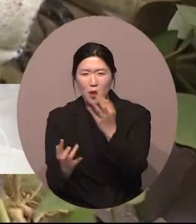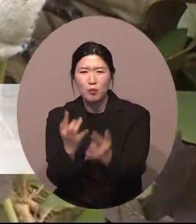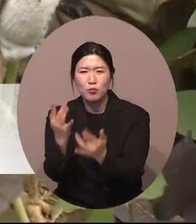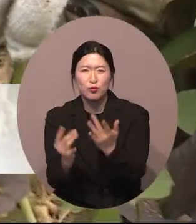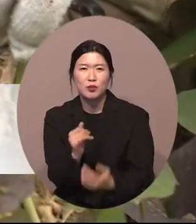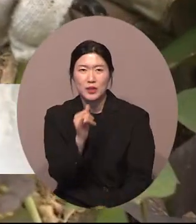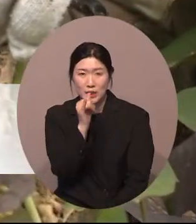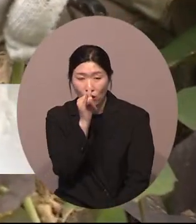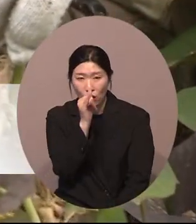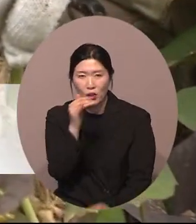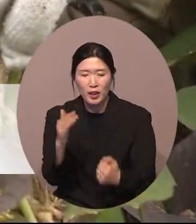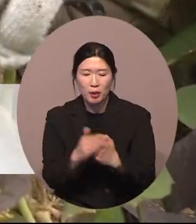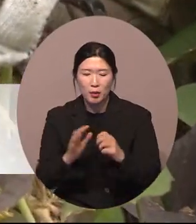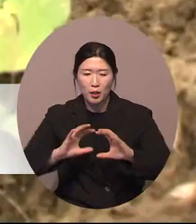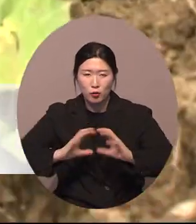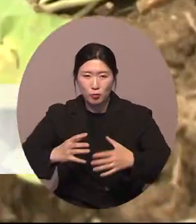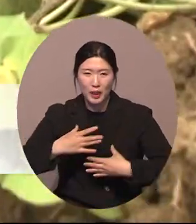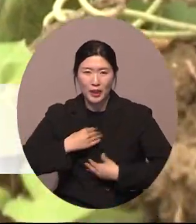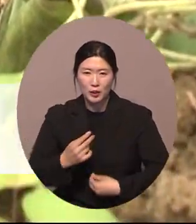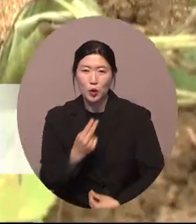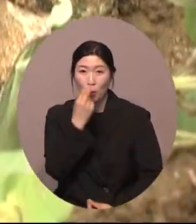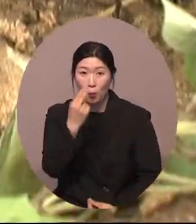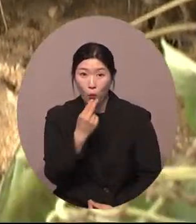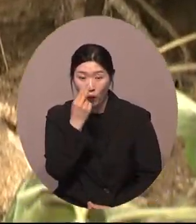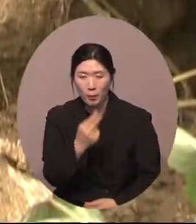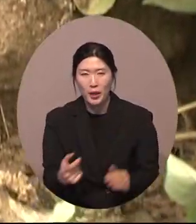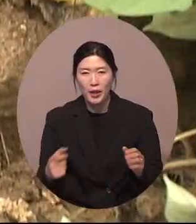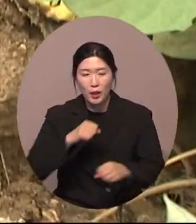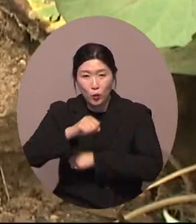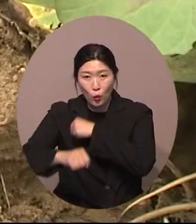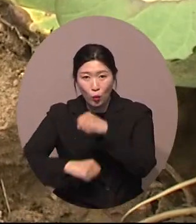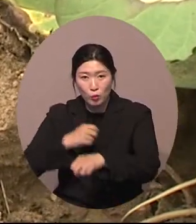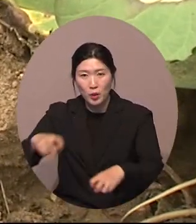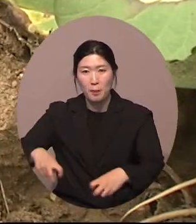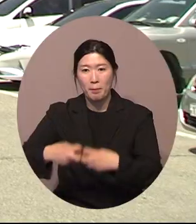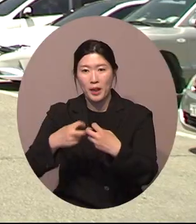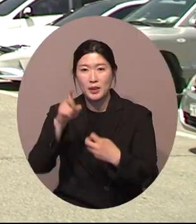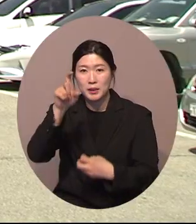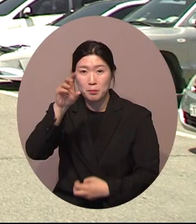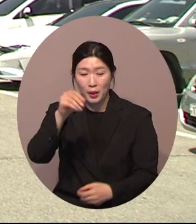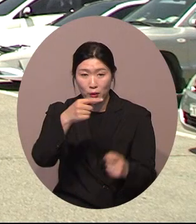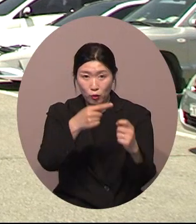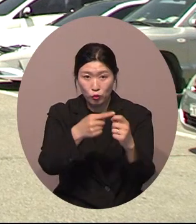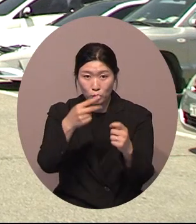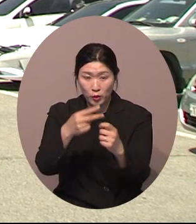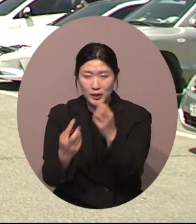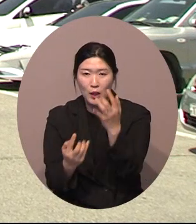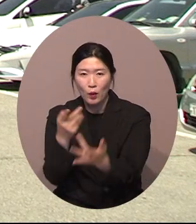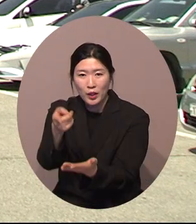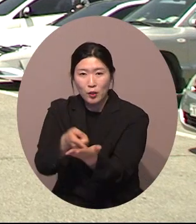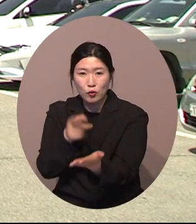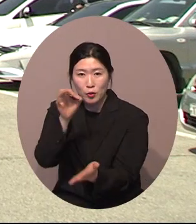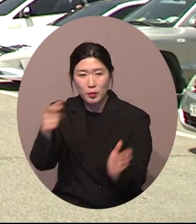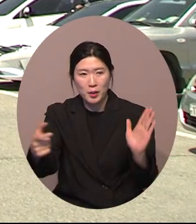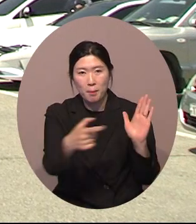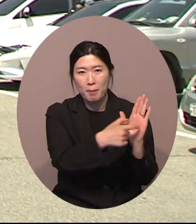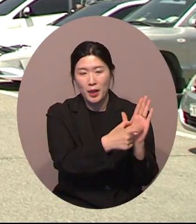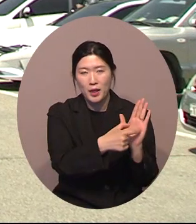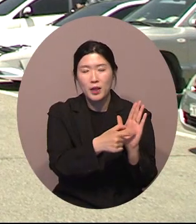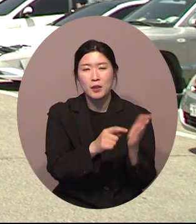있다라 국민 안전보험 보장 항목에 야생동물 사고 치료비 10만 원과 화상 수술비 40만 원을